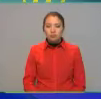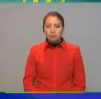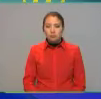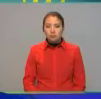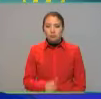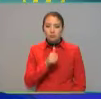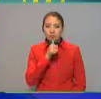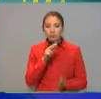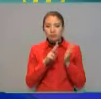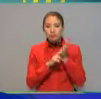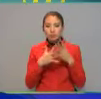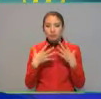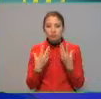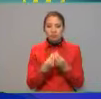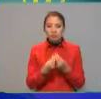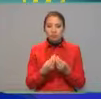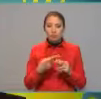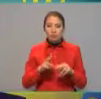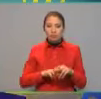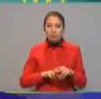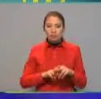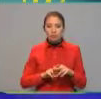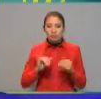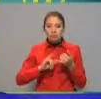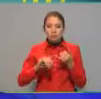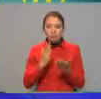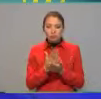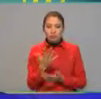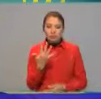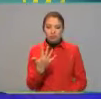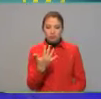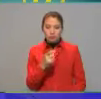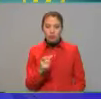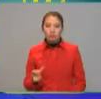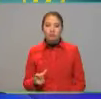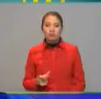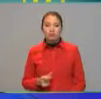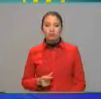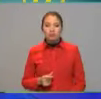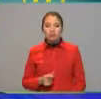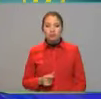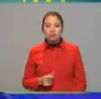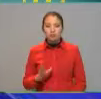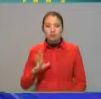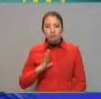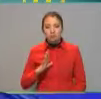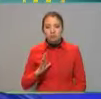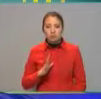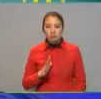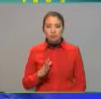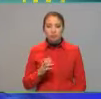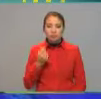отырыста, соның мысалы шөп салды көзіне деген 5-еу, яғни қазіргі таңда негізге алатқан. Кейбір кезде бағанағы